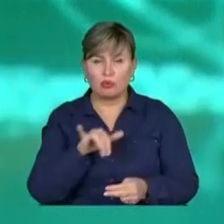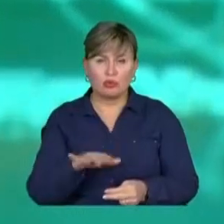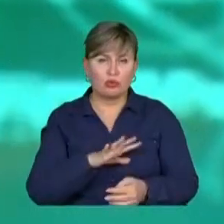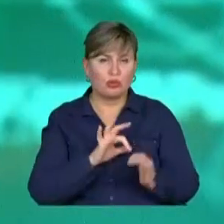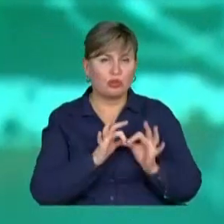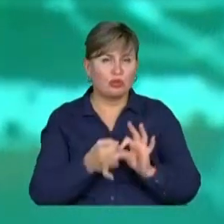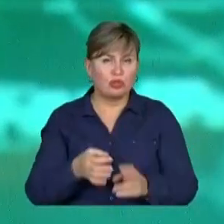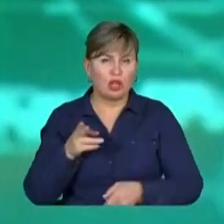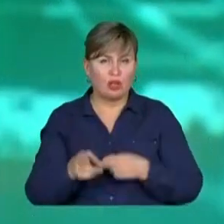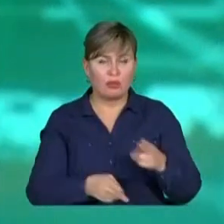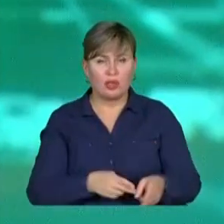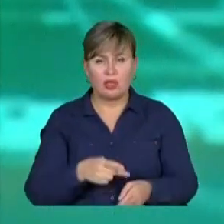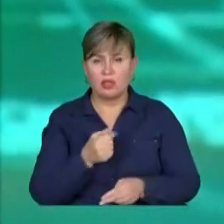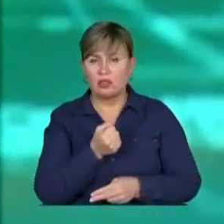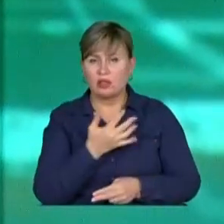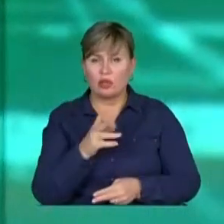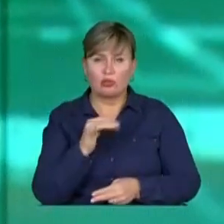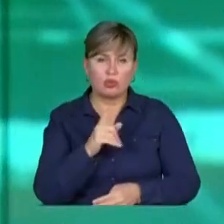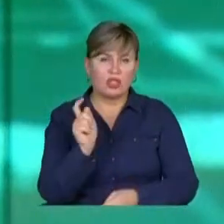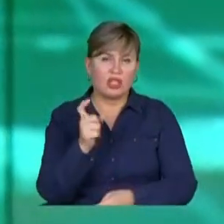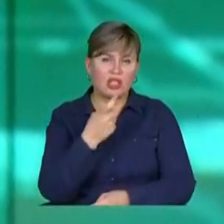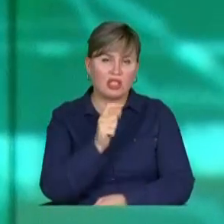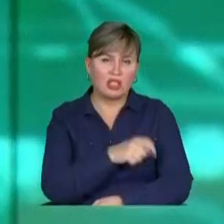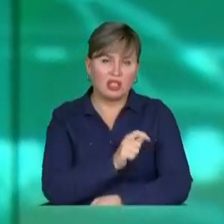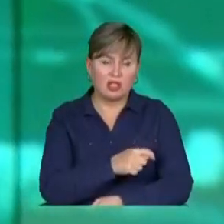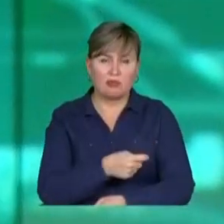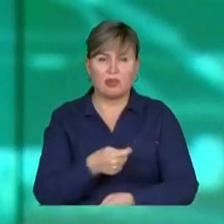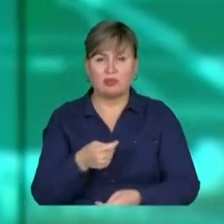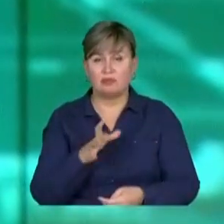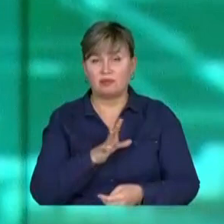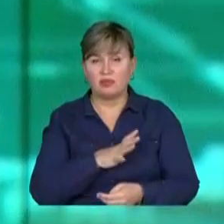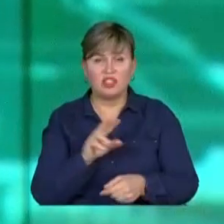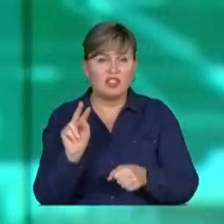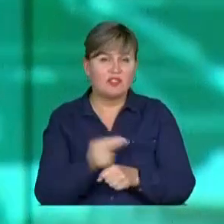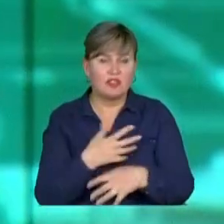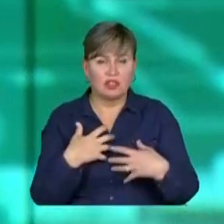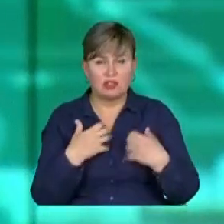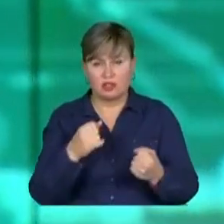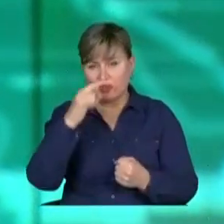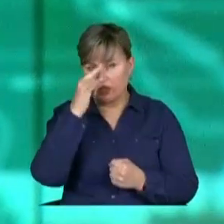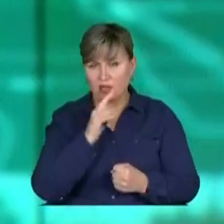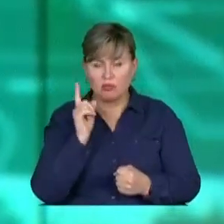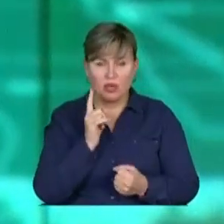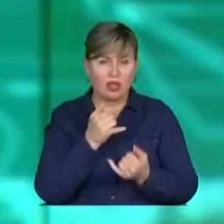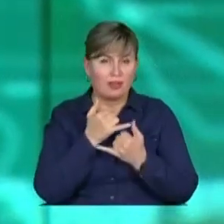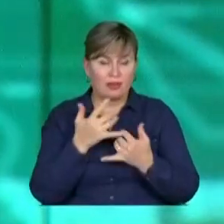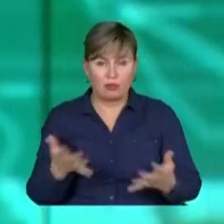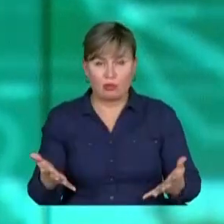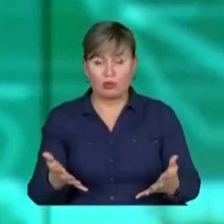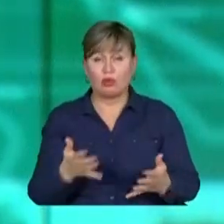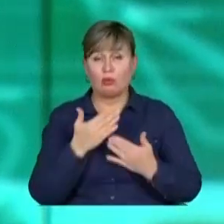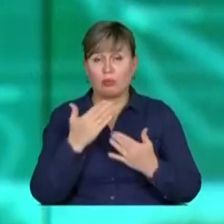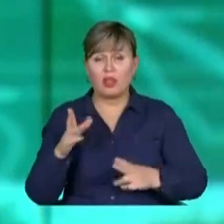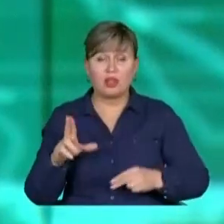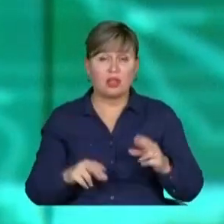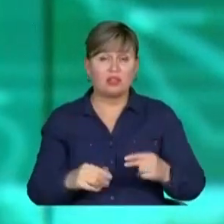сложнейшие операции, несколько курсов химио- и радиотерапии. Однако вылечить малышку в Казахстане пока не могут. Последняя